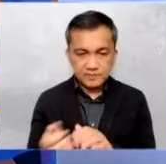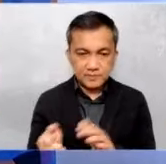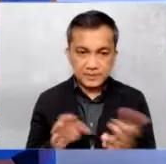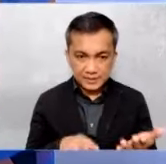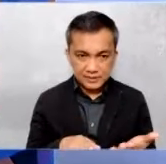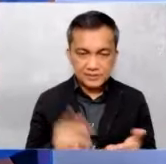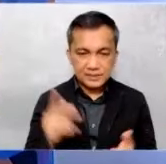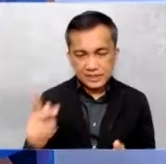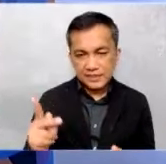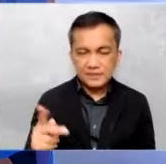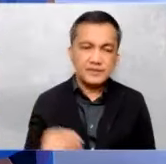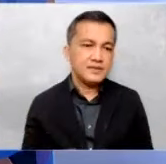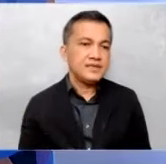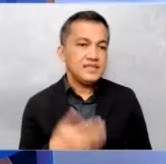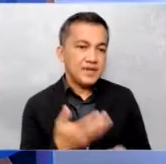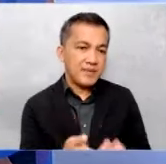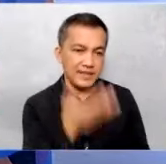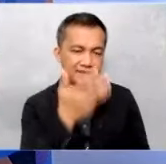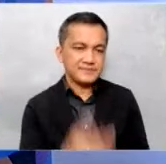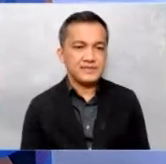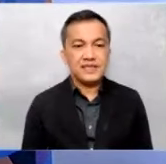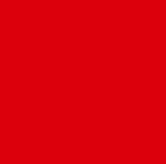ay kay Yamanan.